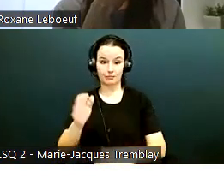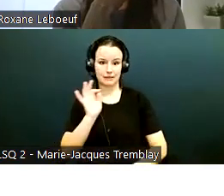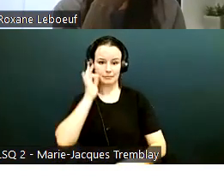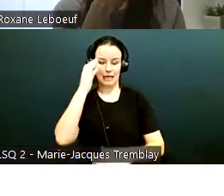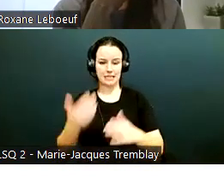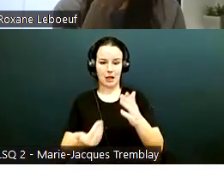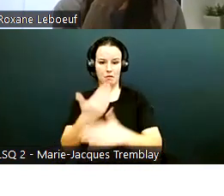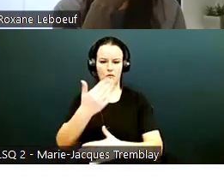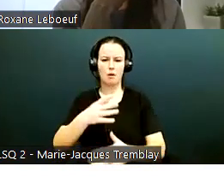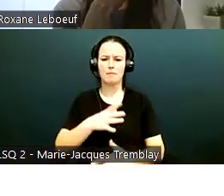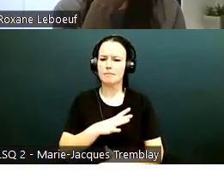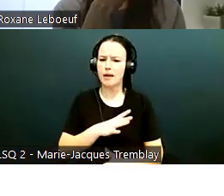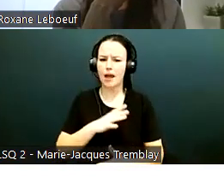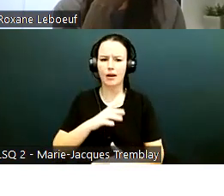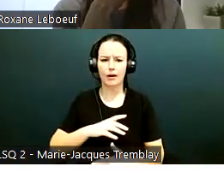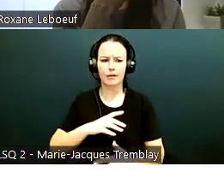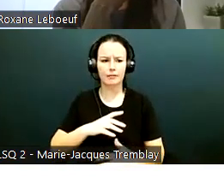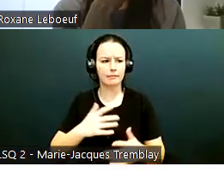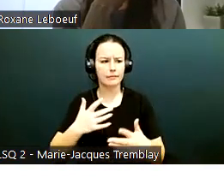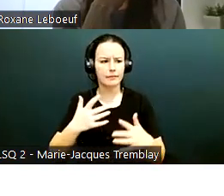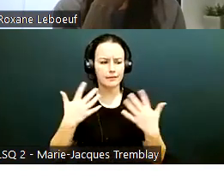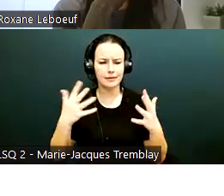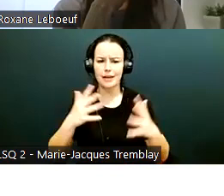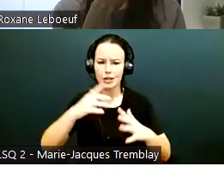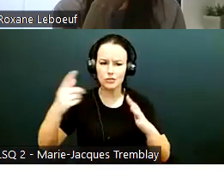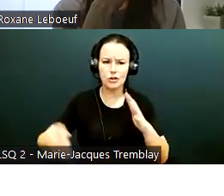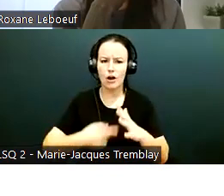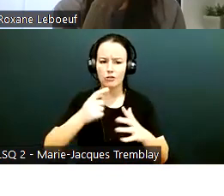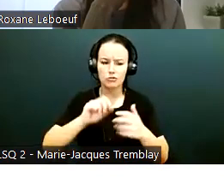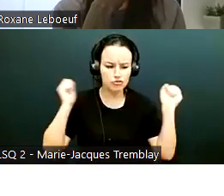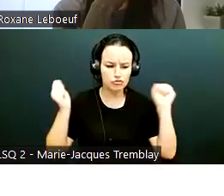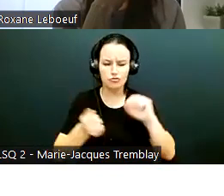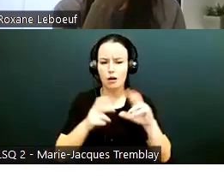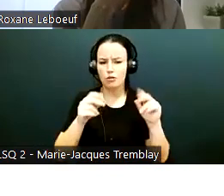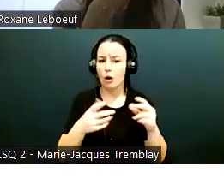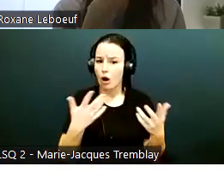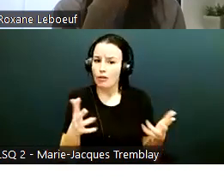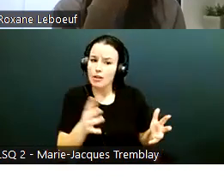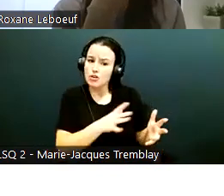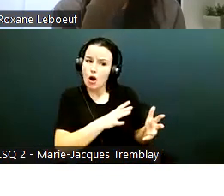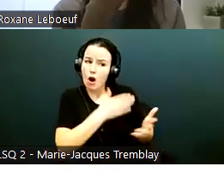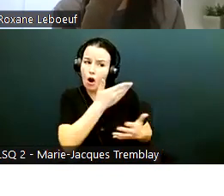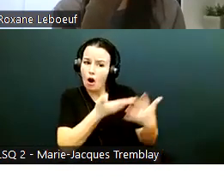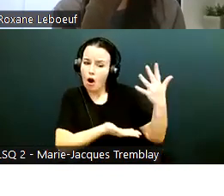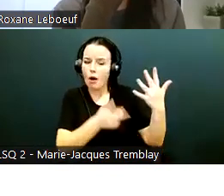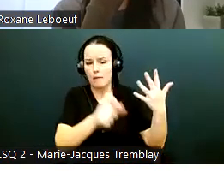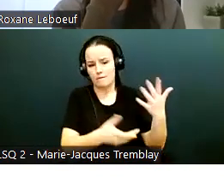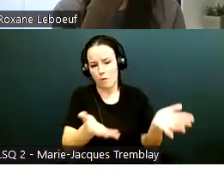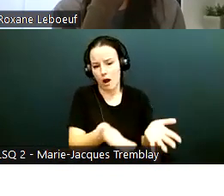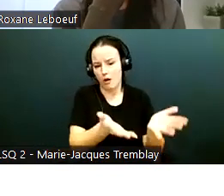pas réinventer le bouton à 4 trous. Donc, on sait qu'il y a des bonnes choses qui existent et on veut en faire la